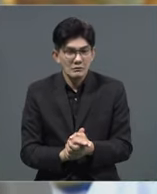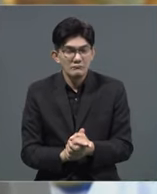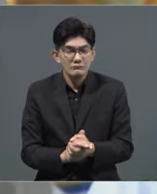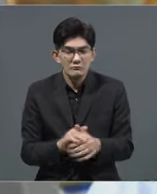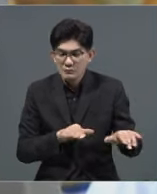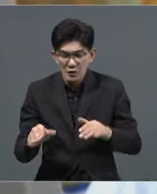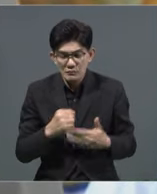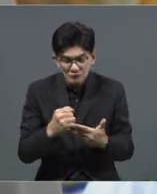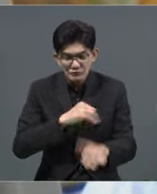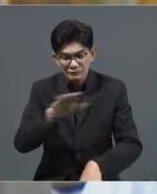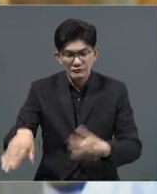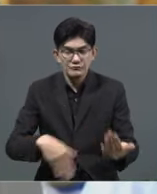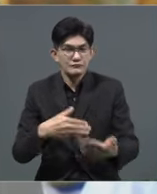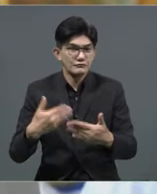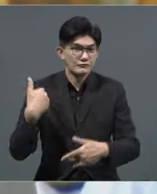ราทุกคน